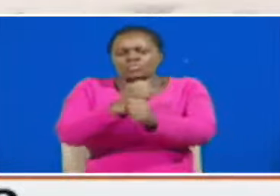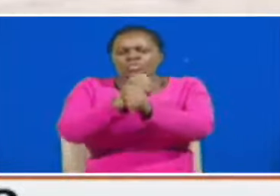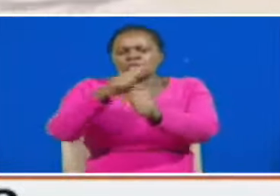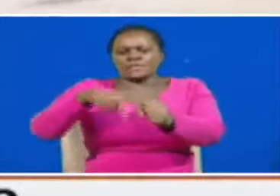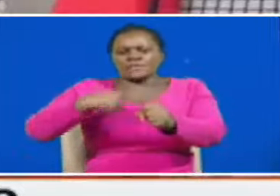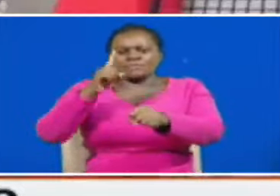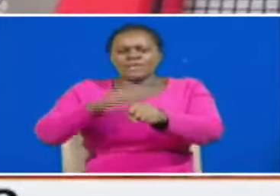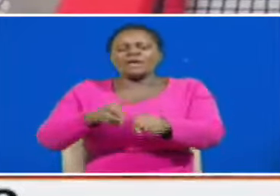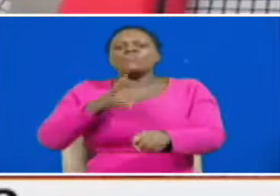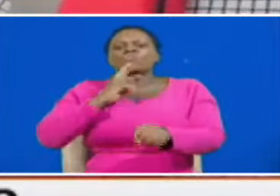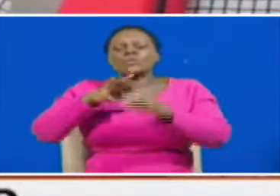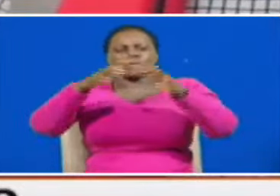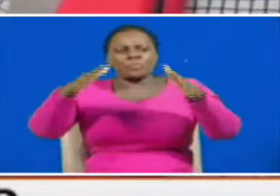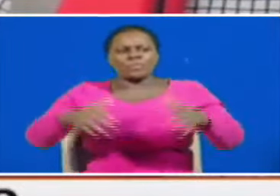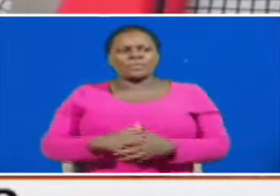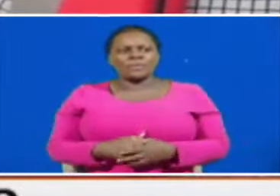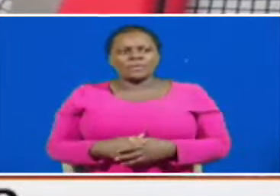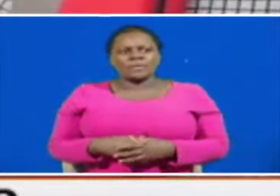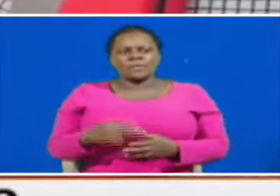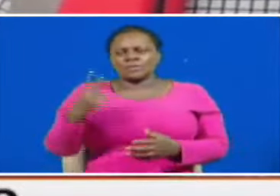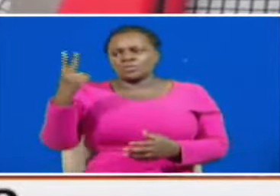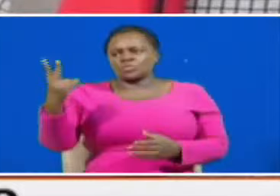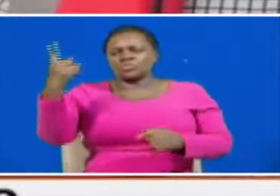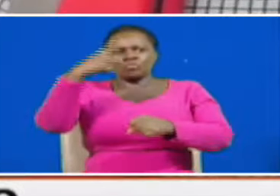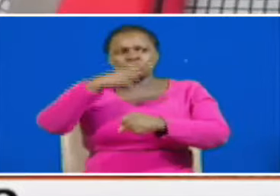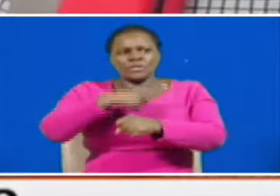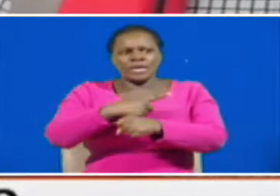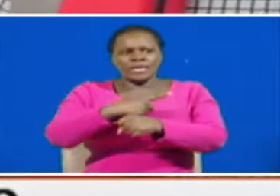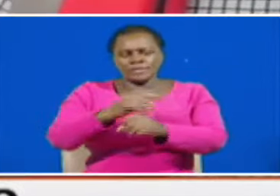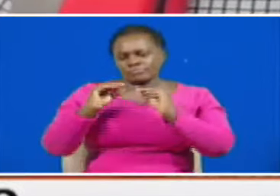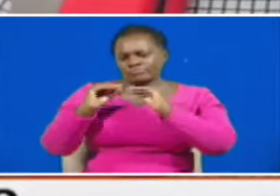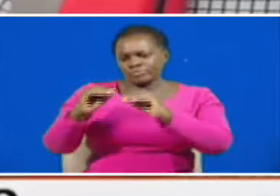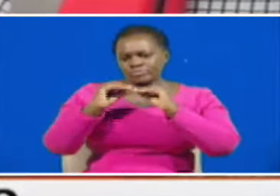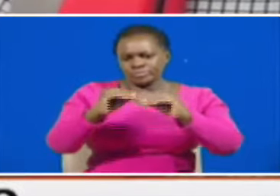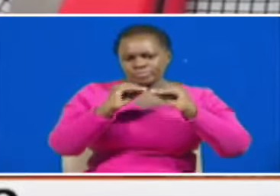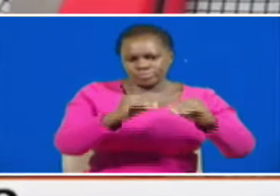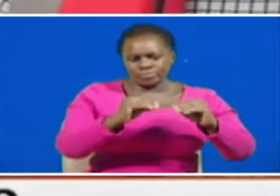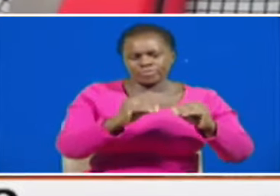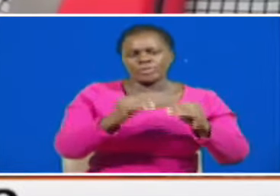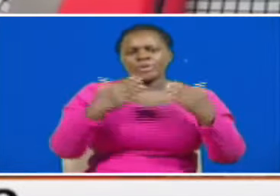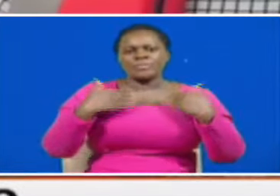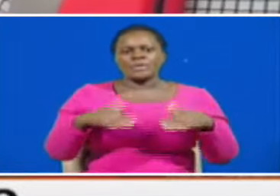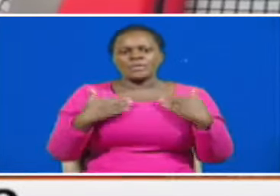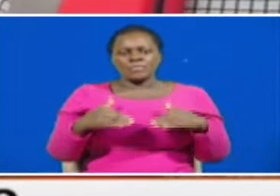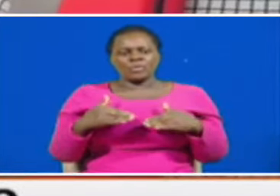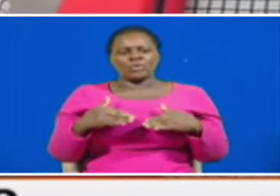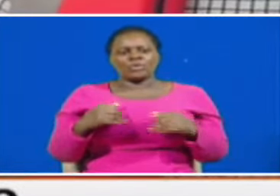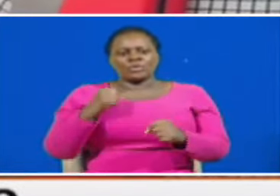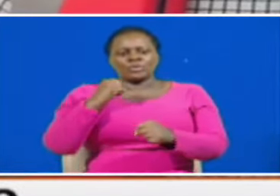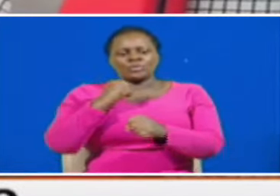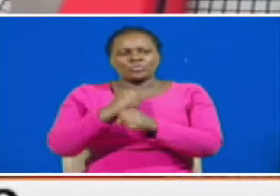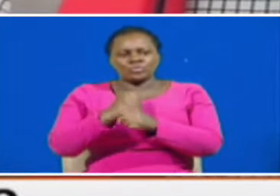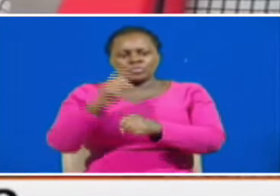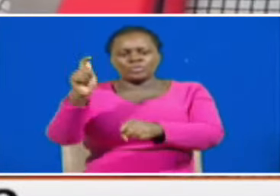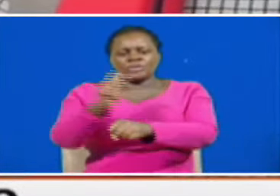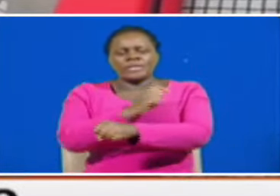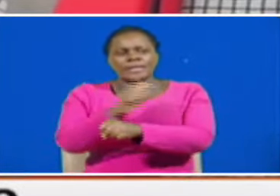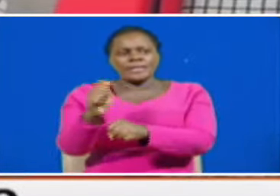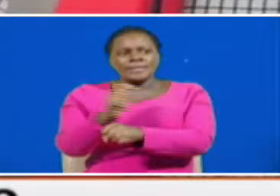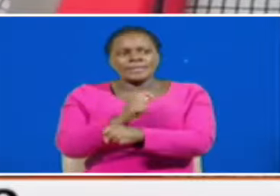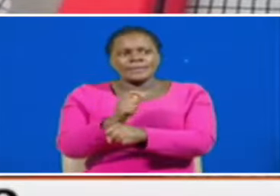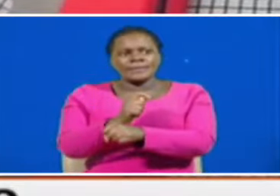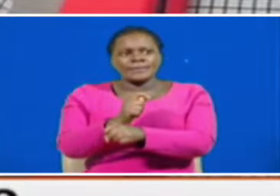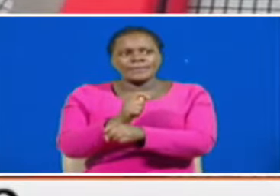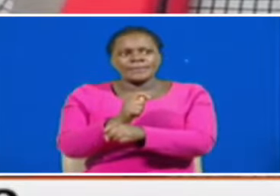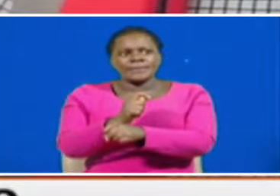na mafuriko. We've been here for the last 2 days. We are being hosted by Makueni County to be able to conduct this training, and